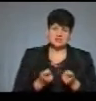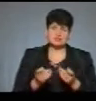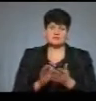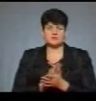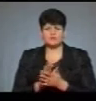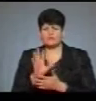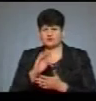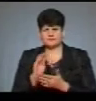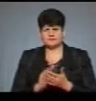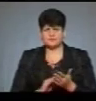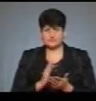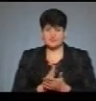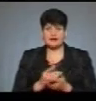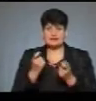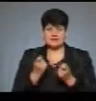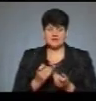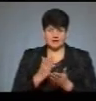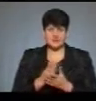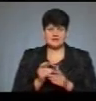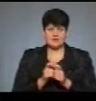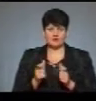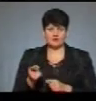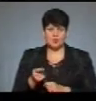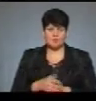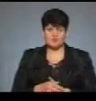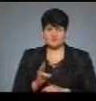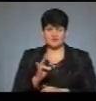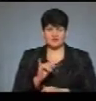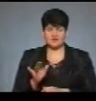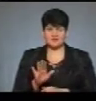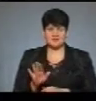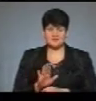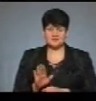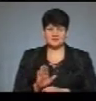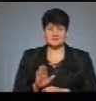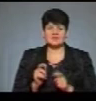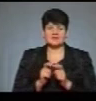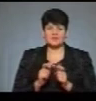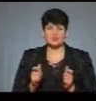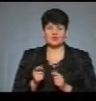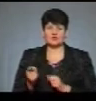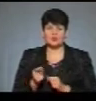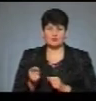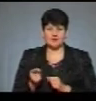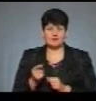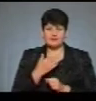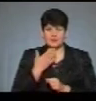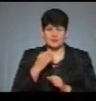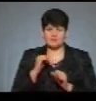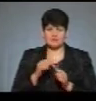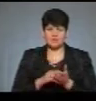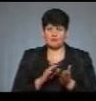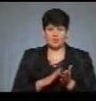все це описуємо. Чи є знижки з картою тернополянина? Ні, з картою тернополянина ми, на жаль, не маємо можливості